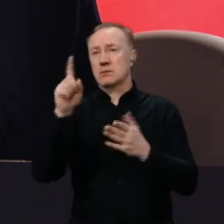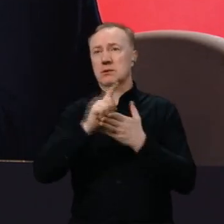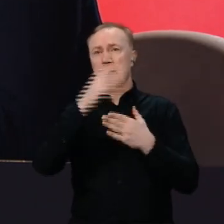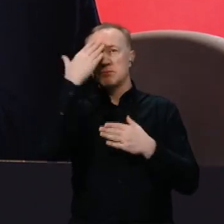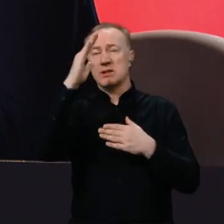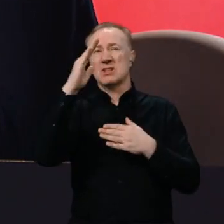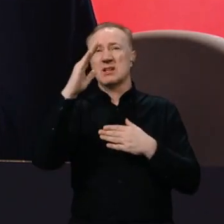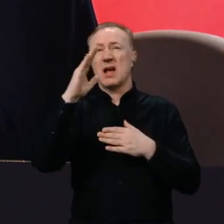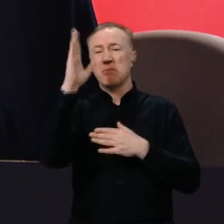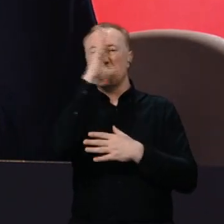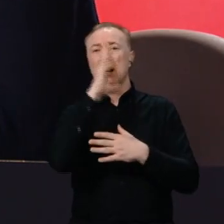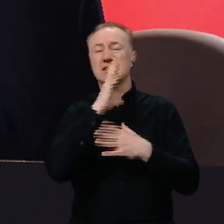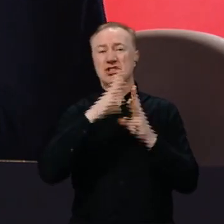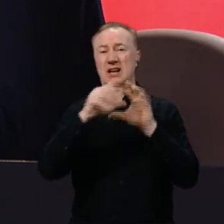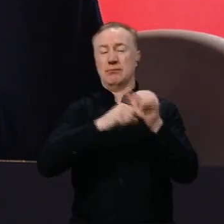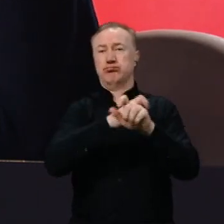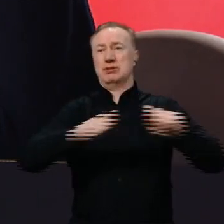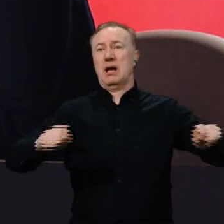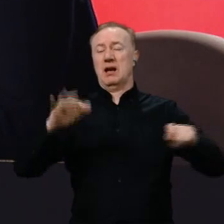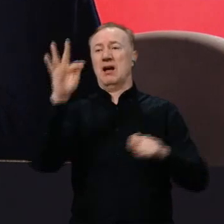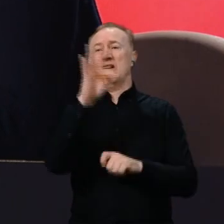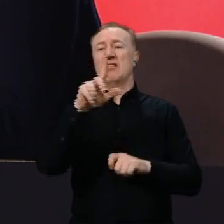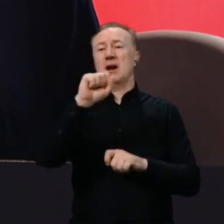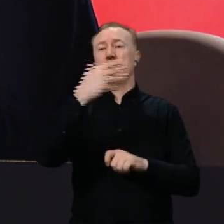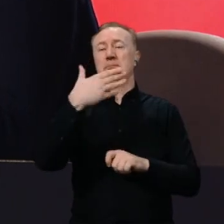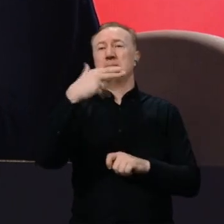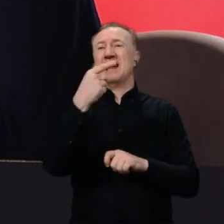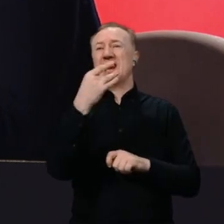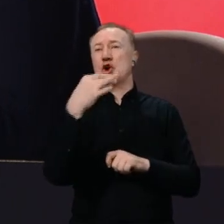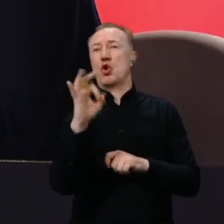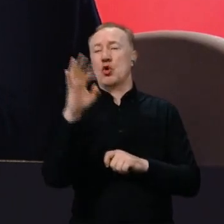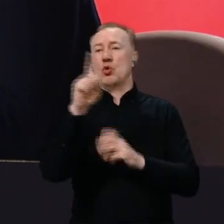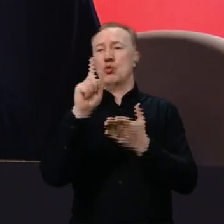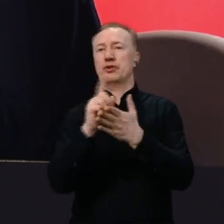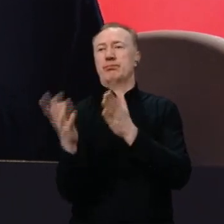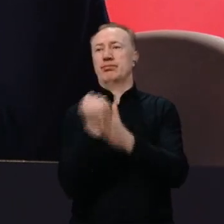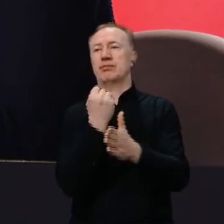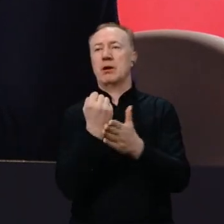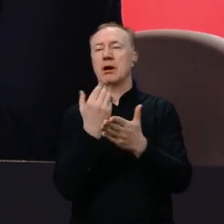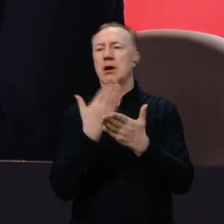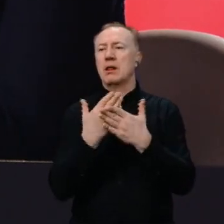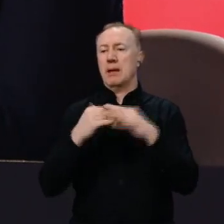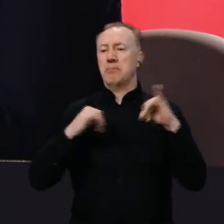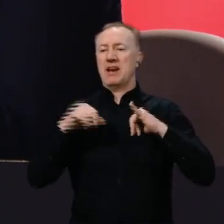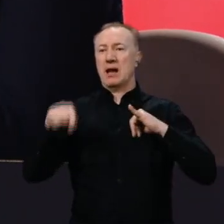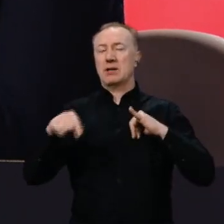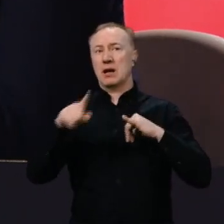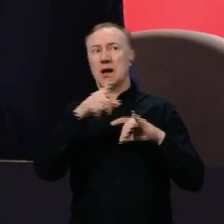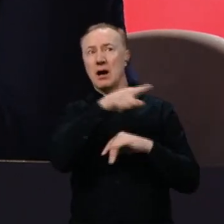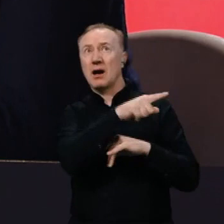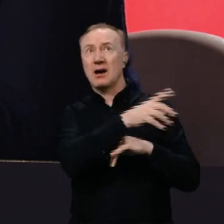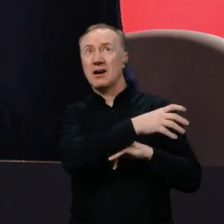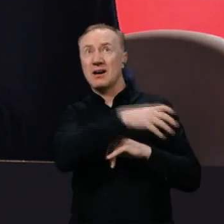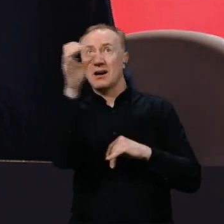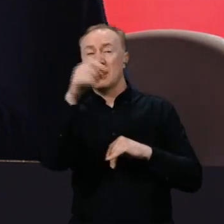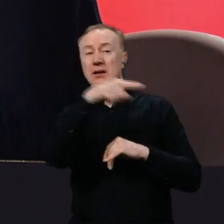Brazylii po 10 latach przerwy przypadło Flamengo. Więc nie ma przypadku, że Hugo Cajuda wrzuca jakby w ten